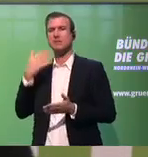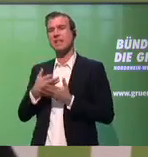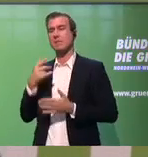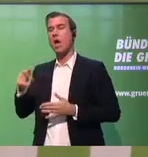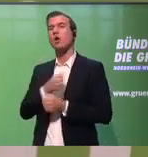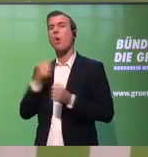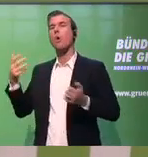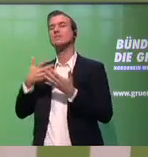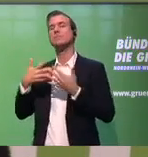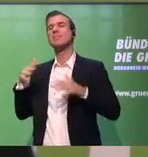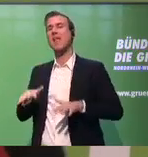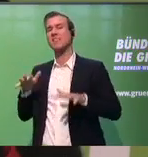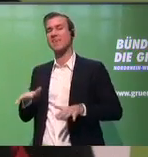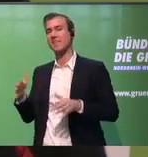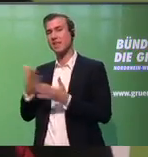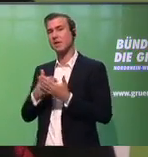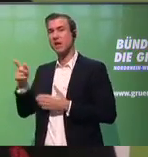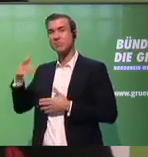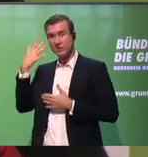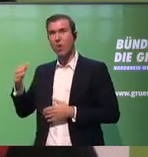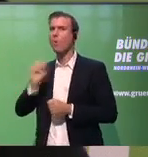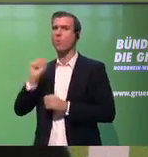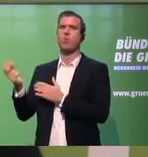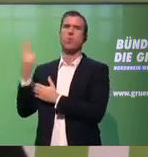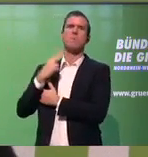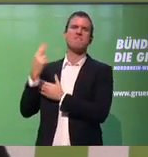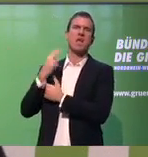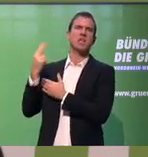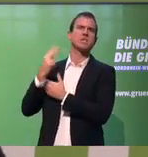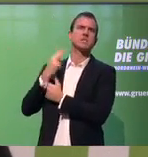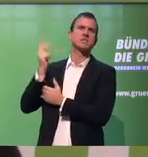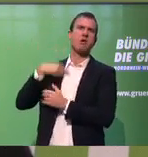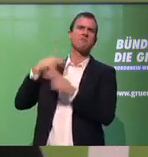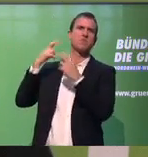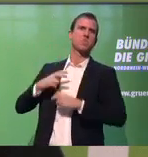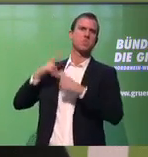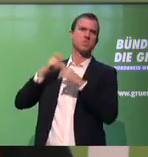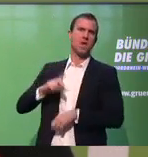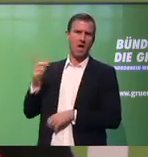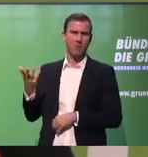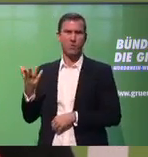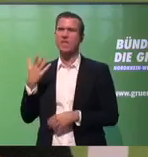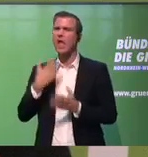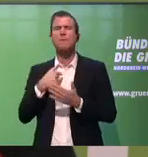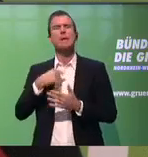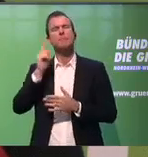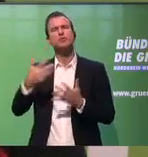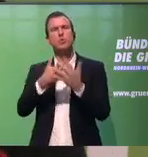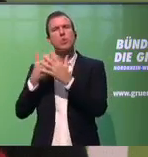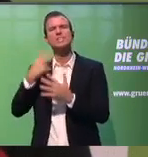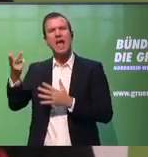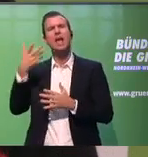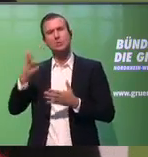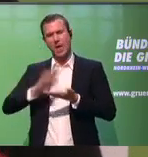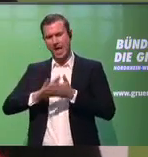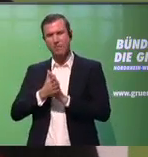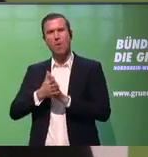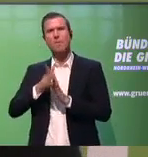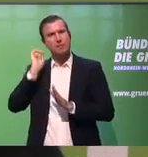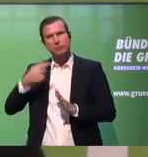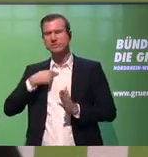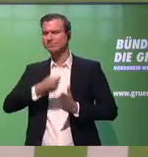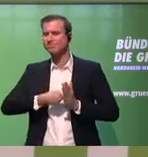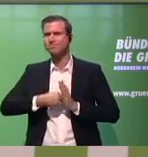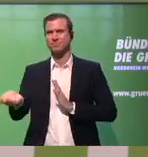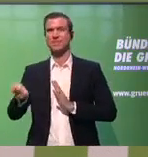Großbritannien, auch aus Großbritannien werden wir ordentlich überwacht. Wir haben auch gesagt, wir müssen mit den USA endlich diese Abkommen kippen, die wir gerade haben.